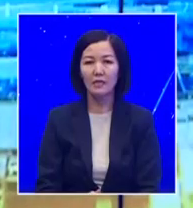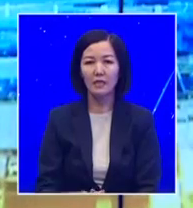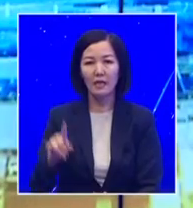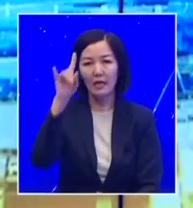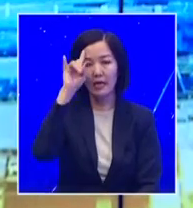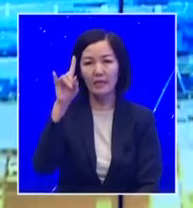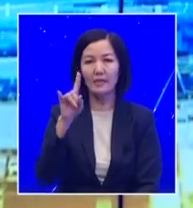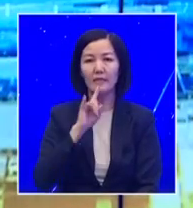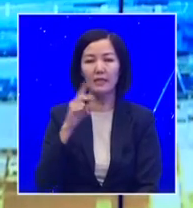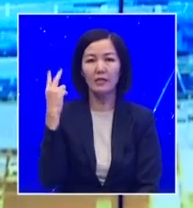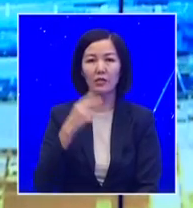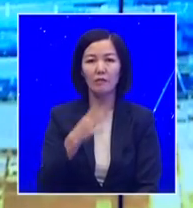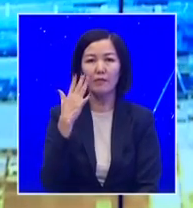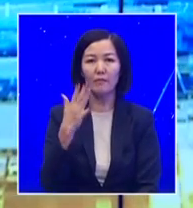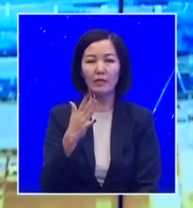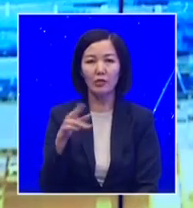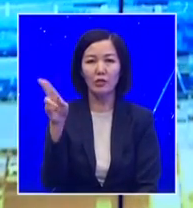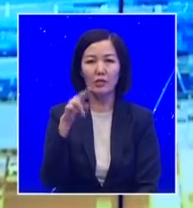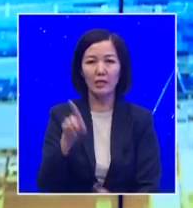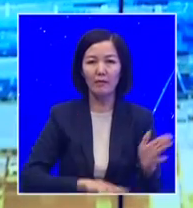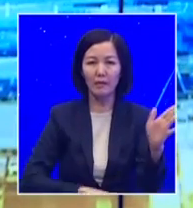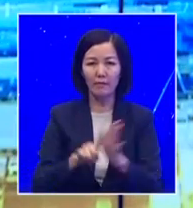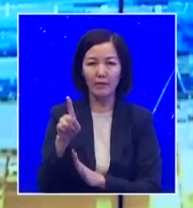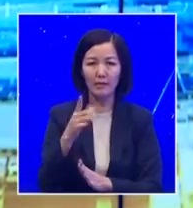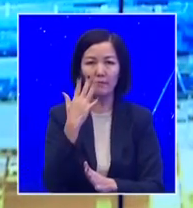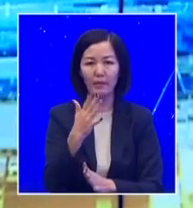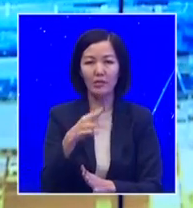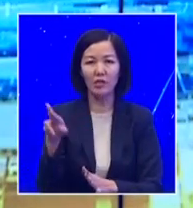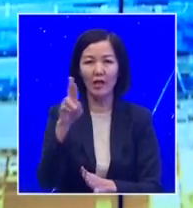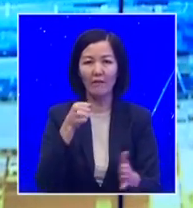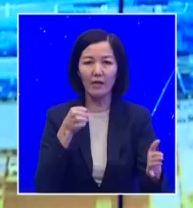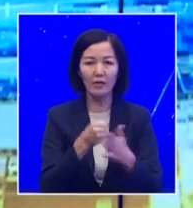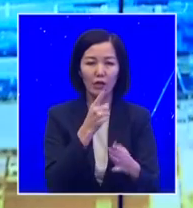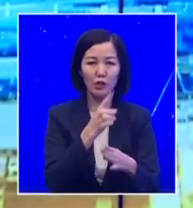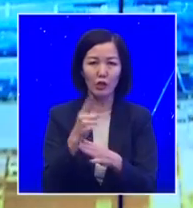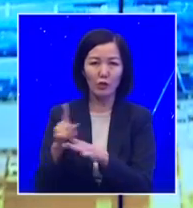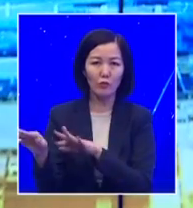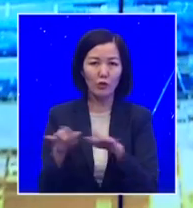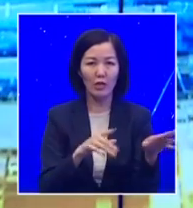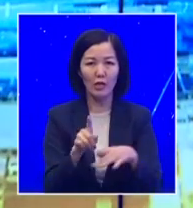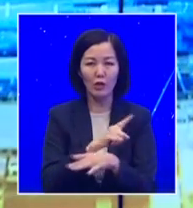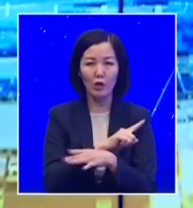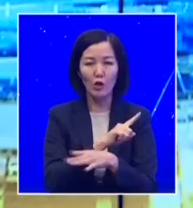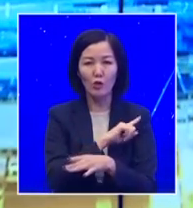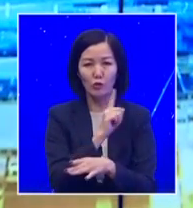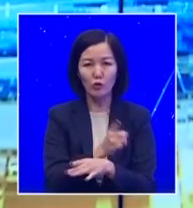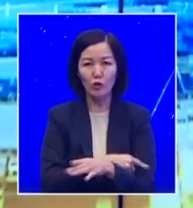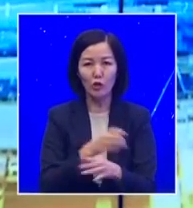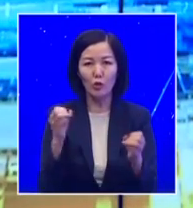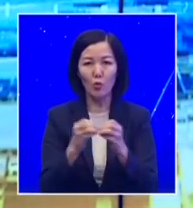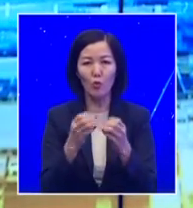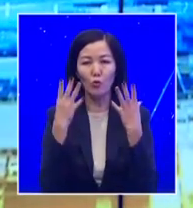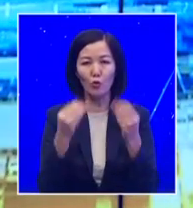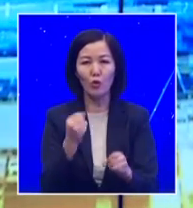Елімізде 25 желтоқсаннан 5 қаңтарға дейін шектеу шаралары күшейтіледі. Індеттің күн сана өршуіне байланысты алдағы 10 күнге